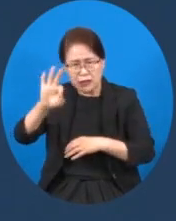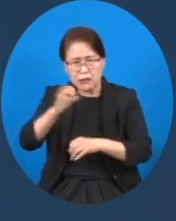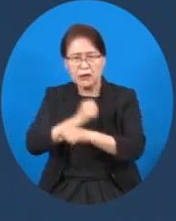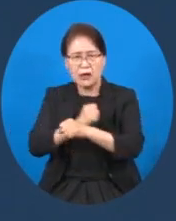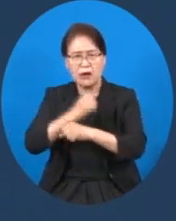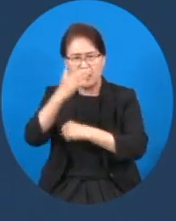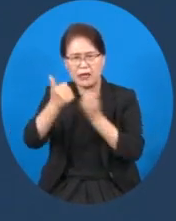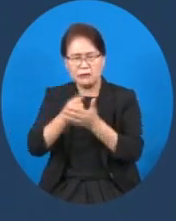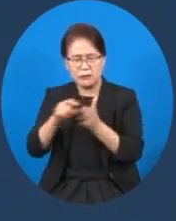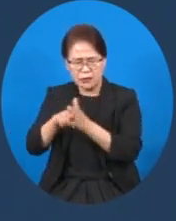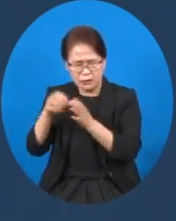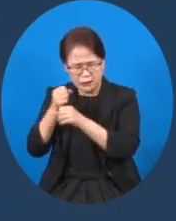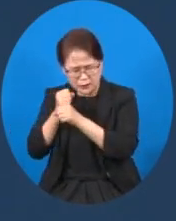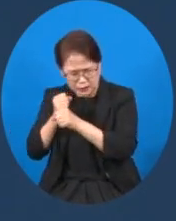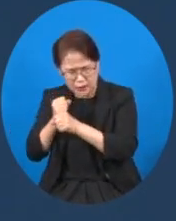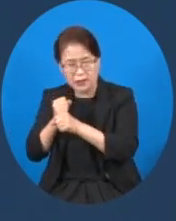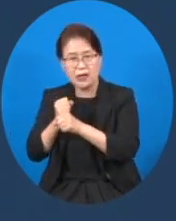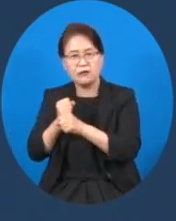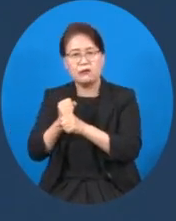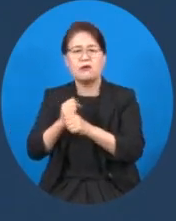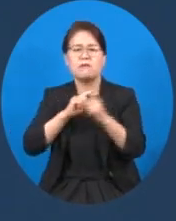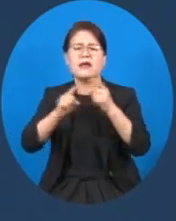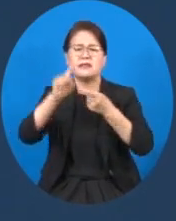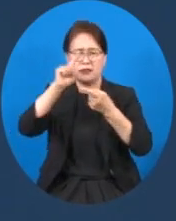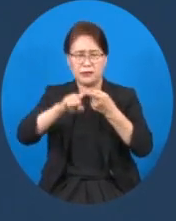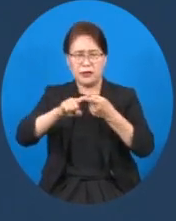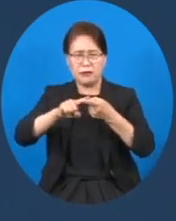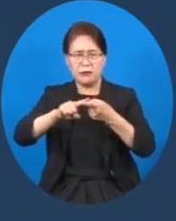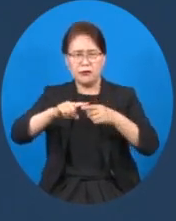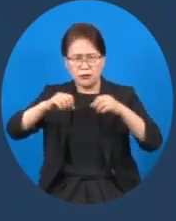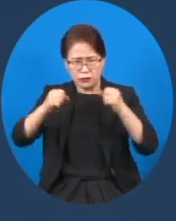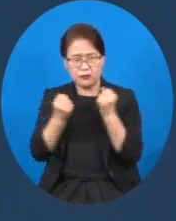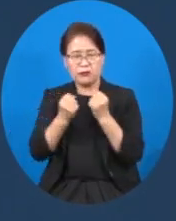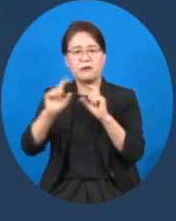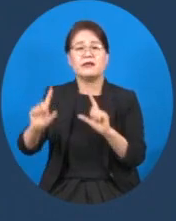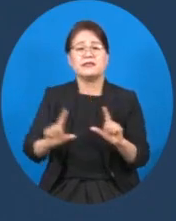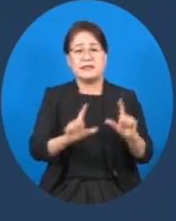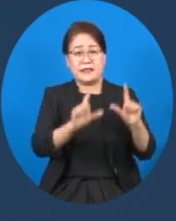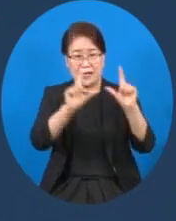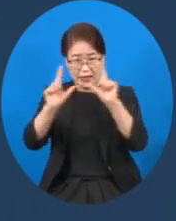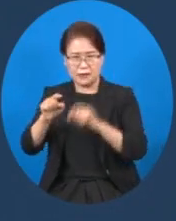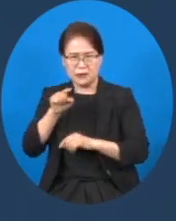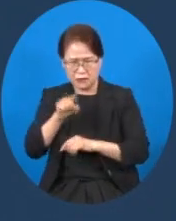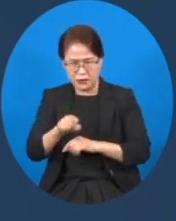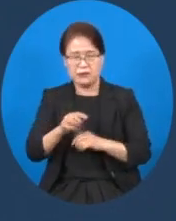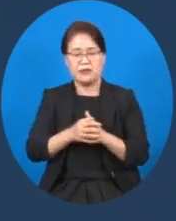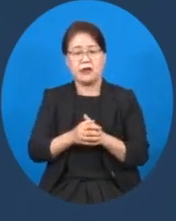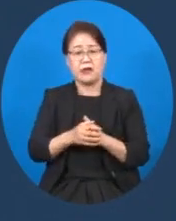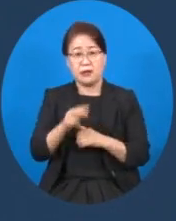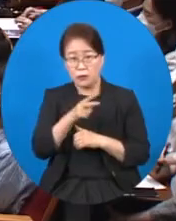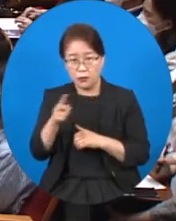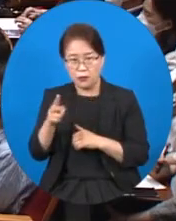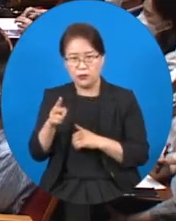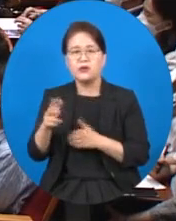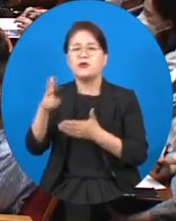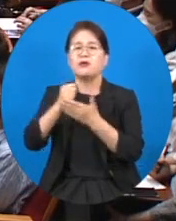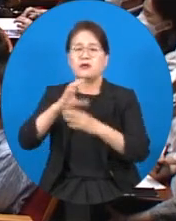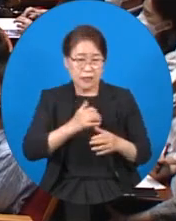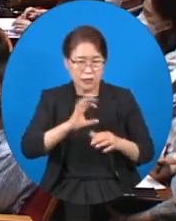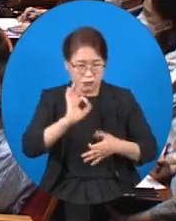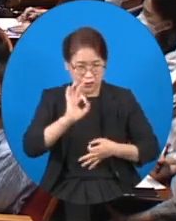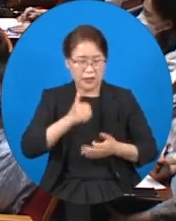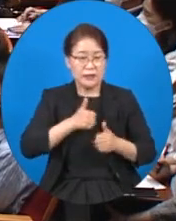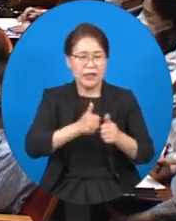하나님을 믿고 의지하고 그 말씀대로 순종하며 사는 것입니다. 이것이 뭐예요? 여호와를 경외하는